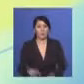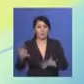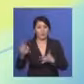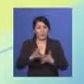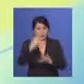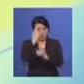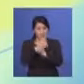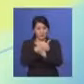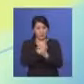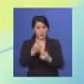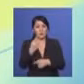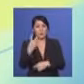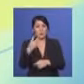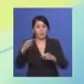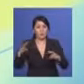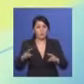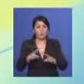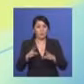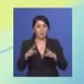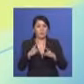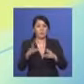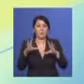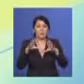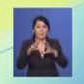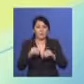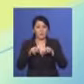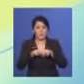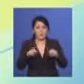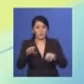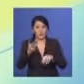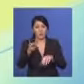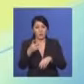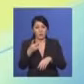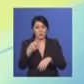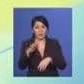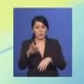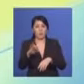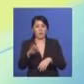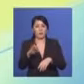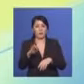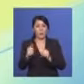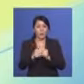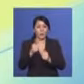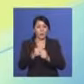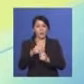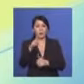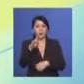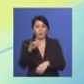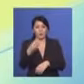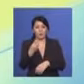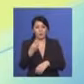Экстренная новость. Сразу два пожара в эти минуты тушат огнеборцы Петропавловска. В районе сеной базы вспыхнул сухостой